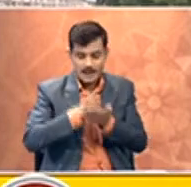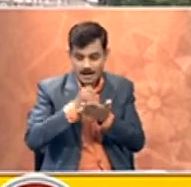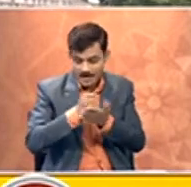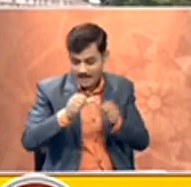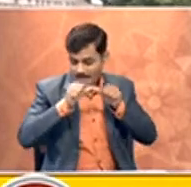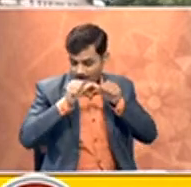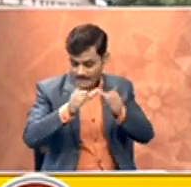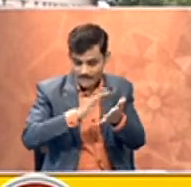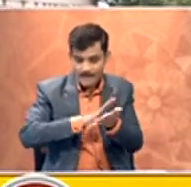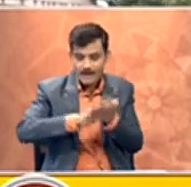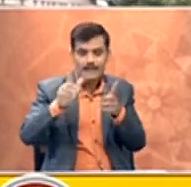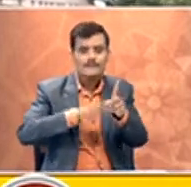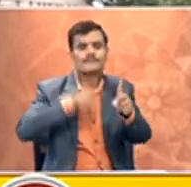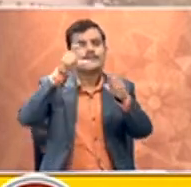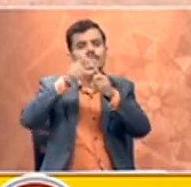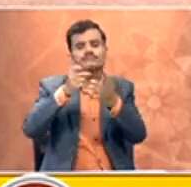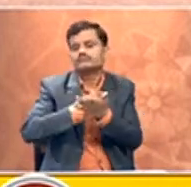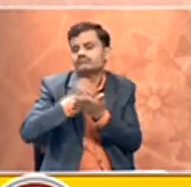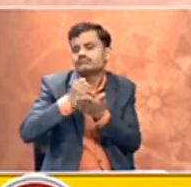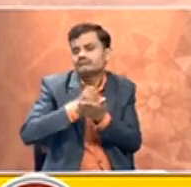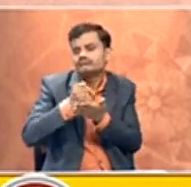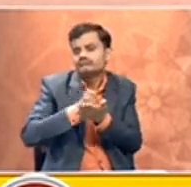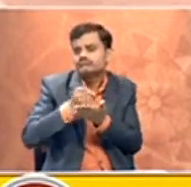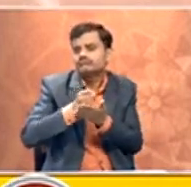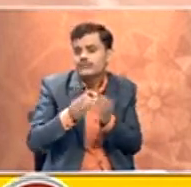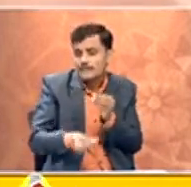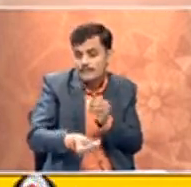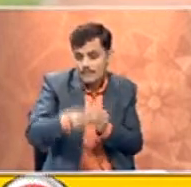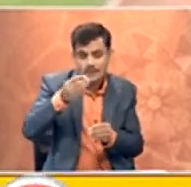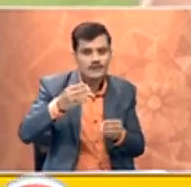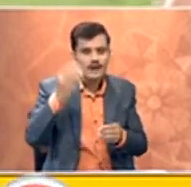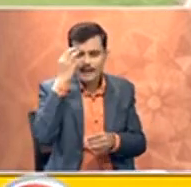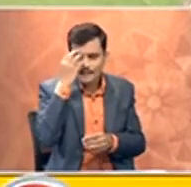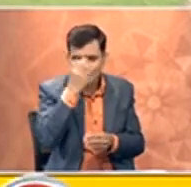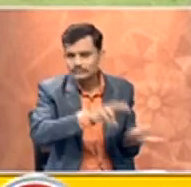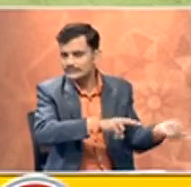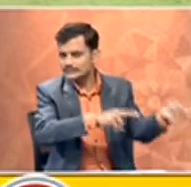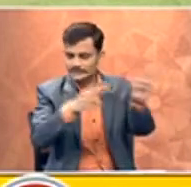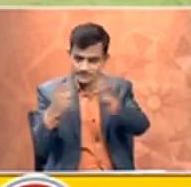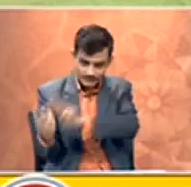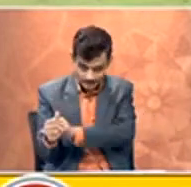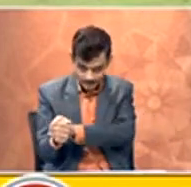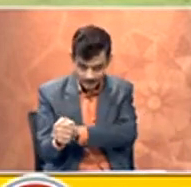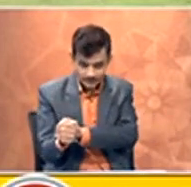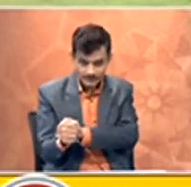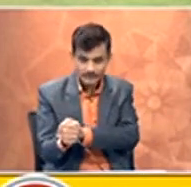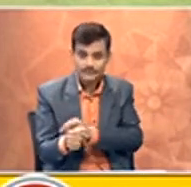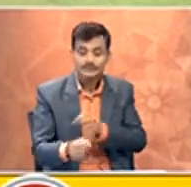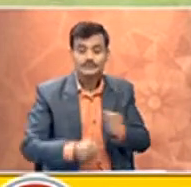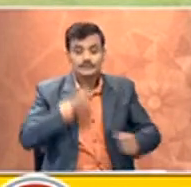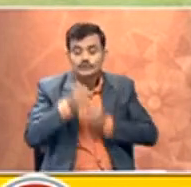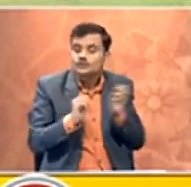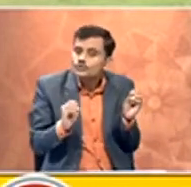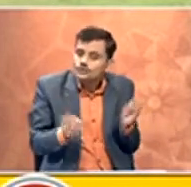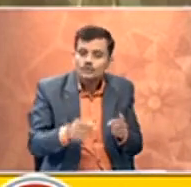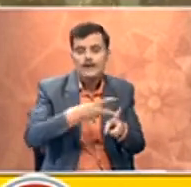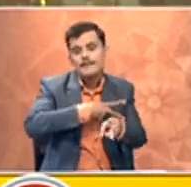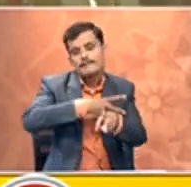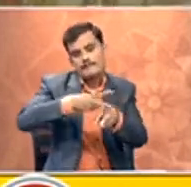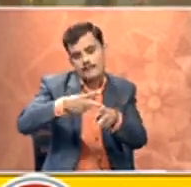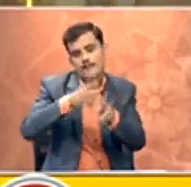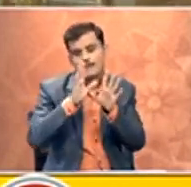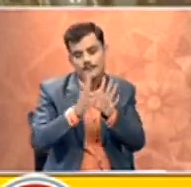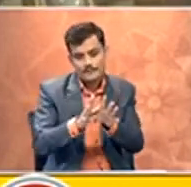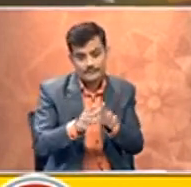प्रैक्टिस की है, साई रेड्डी सर के अंडर। फिर उसके बाद में भुवनेश्वर में शिफ्ट हो गया, तो उधर से मेरा प्रोफेशनली स्टार्ट हुआ सर। अच्छा, हमारे